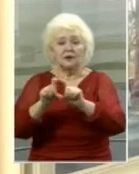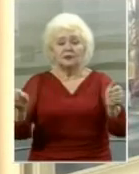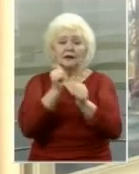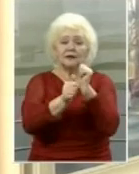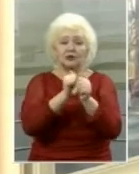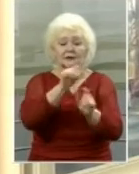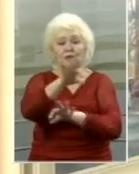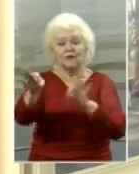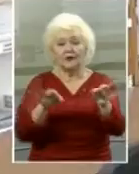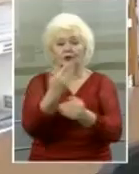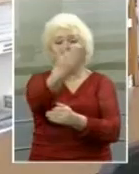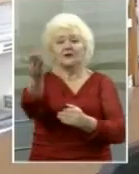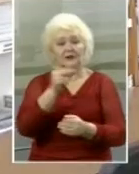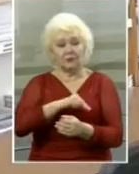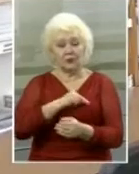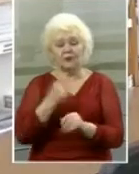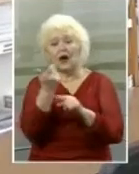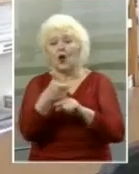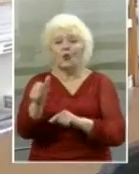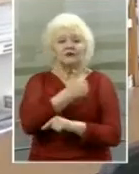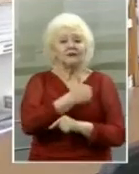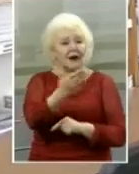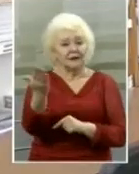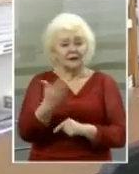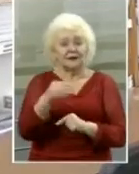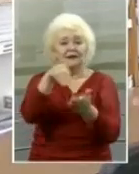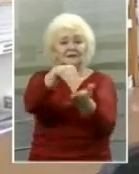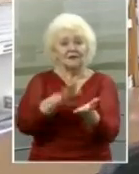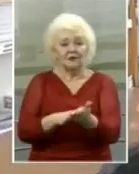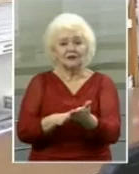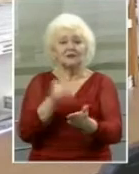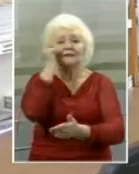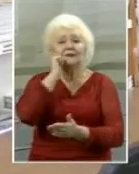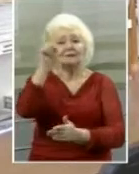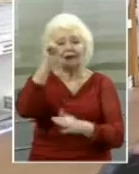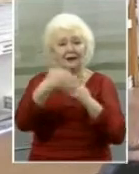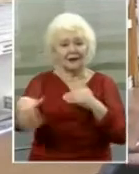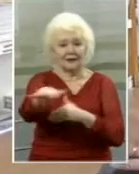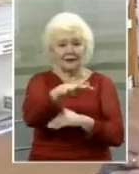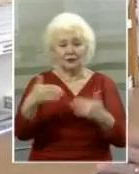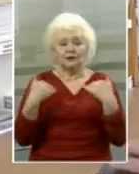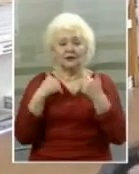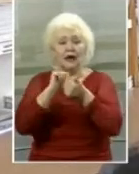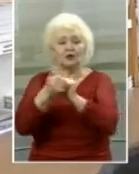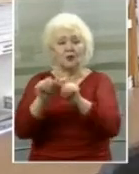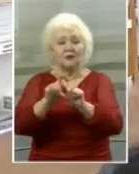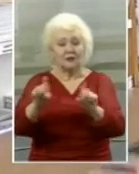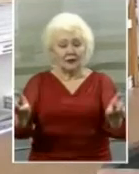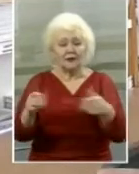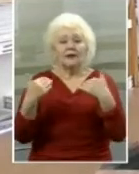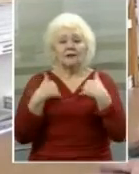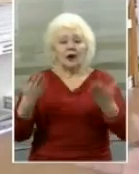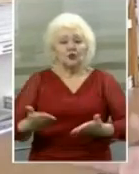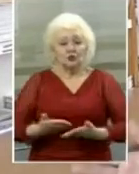часто фигурирует в его работах. Нам очень хотелось бы запечатлеть «Старый Херсон», нашу бібліотеку,